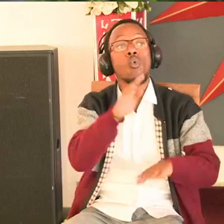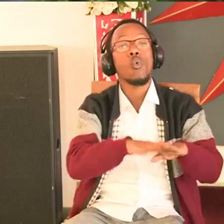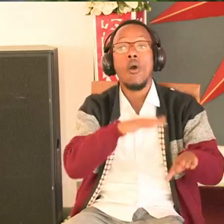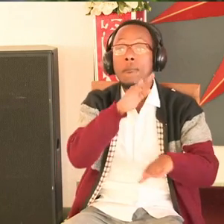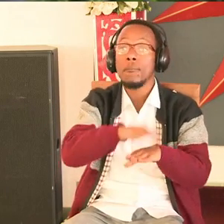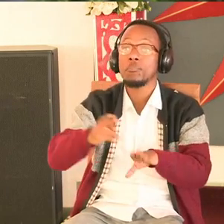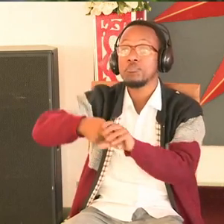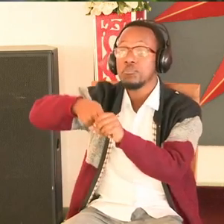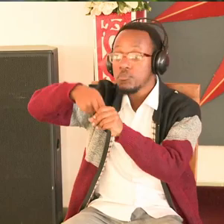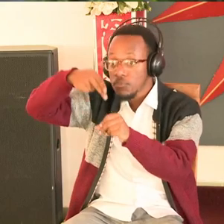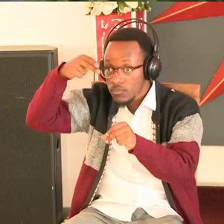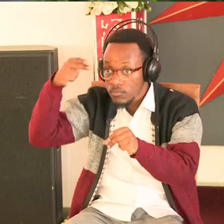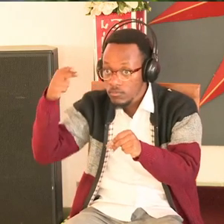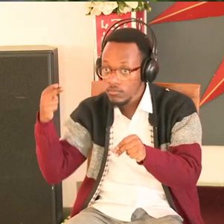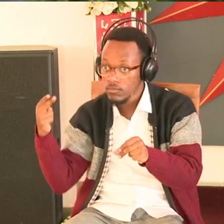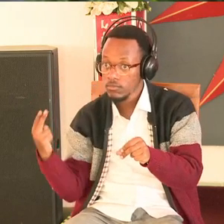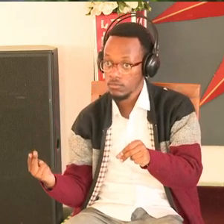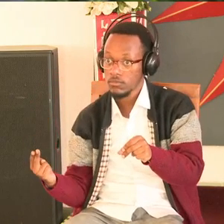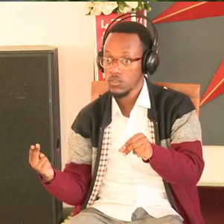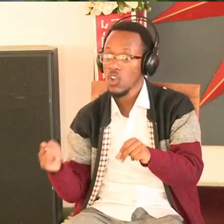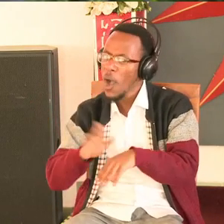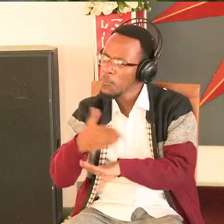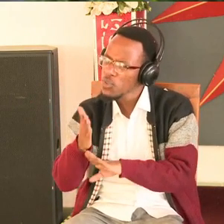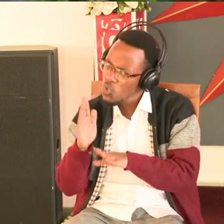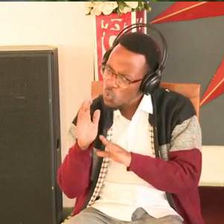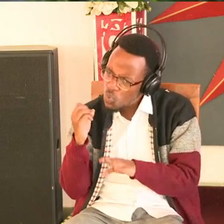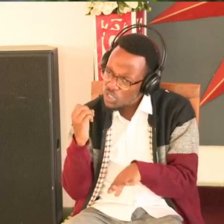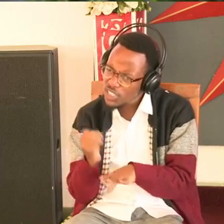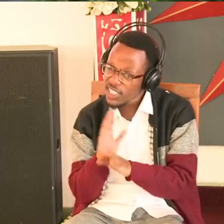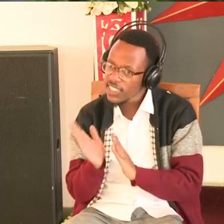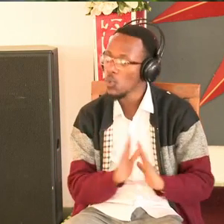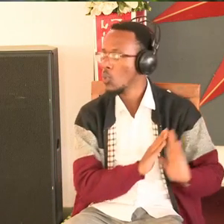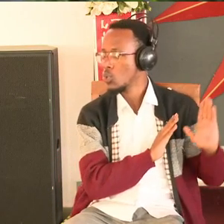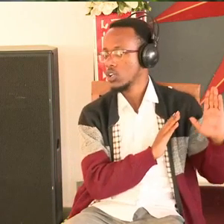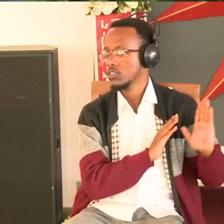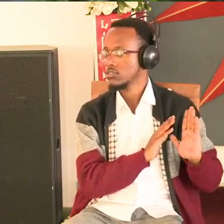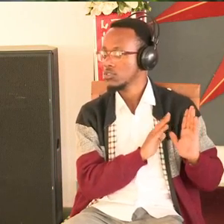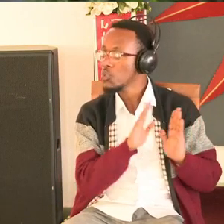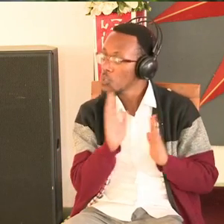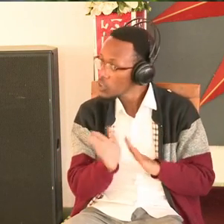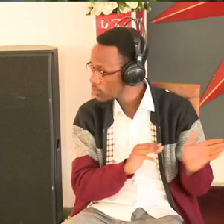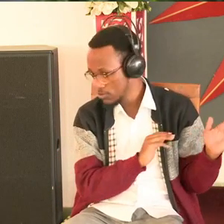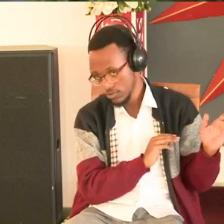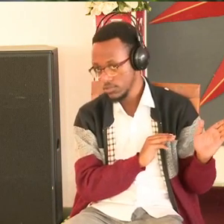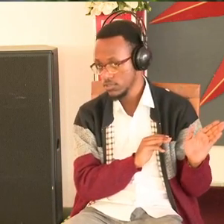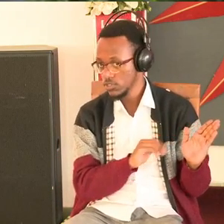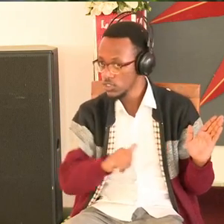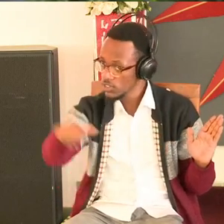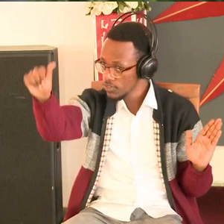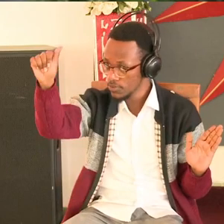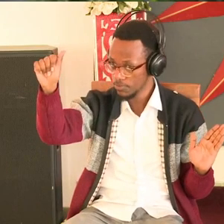ni igihe cy'umuhamagaro wo gusohoka ndetse n'igihe cyo kwitegura